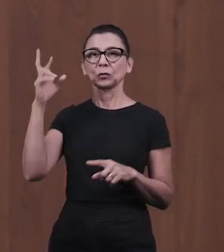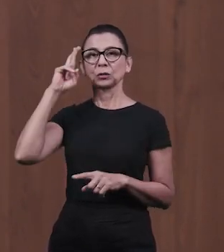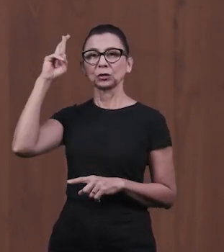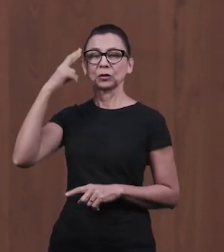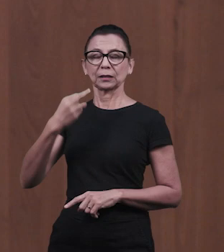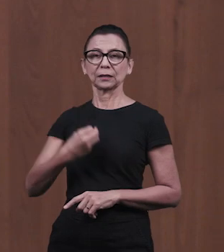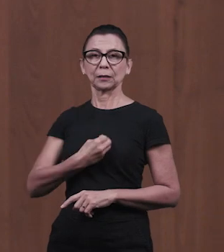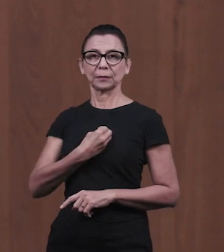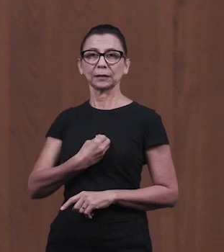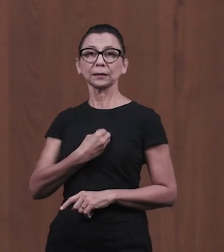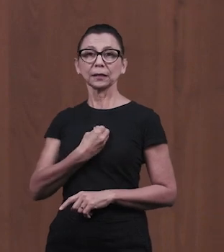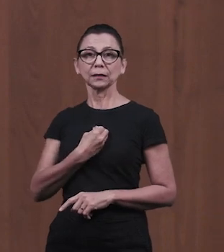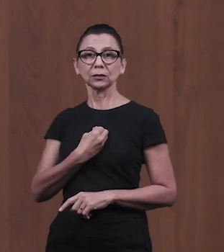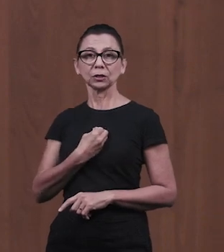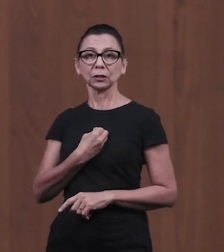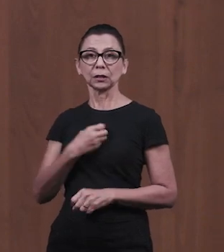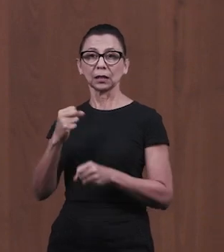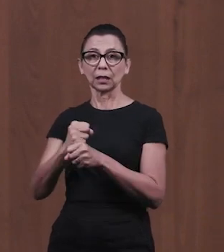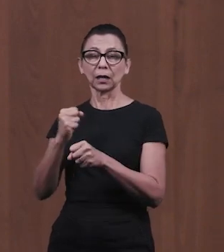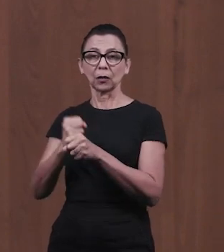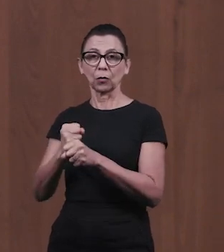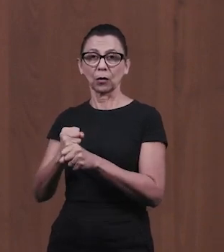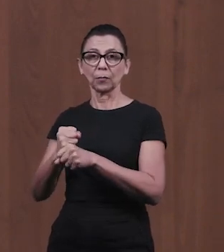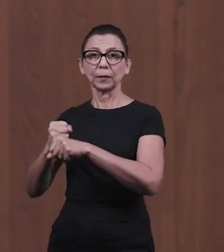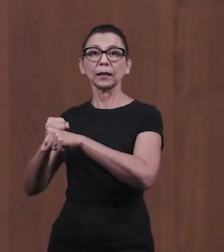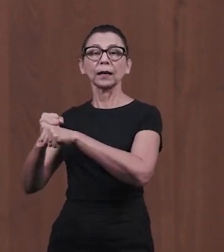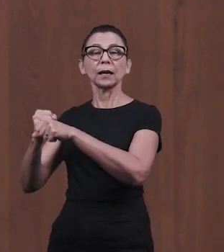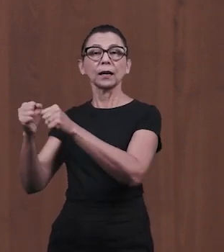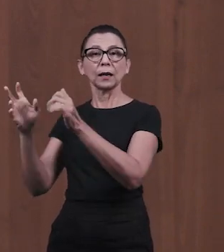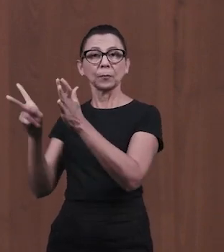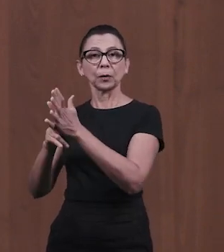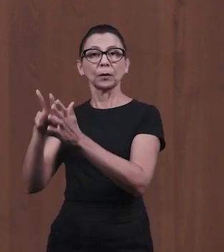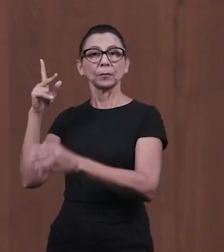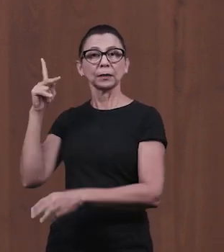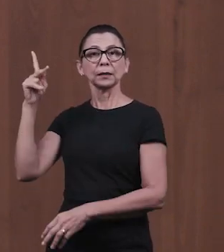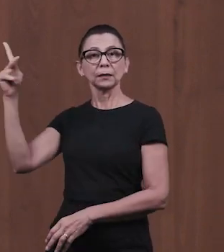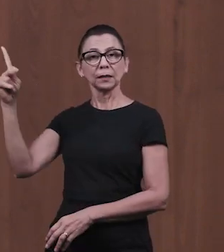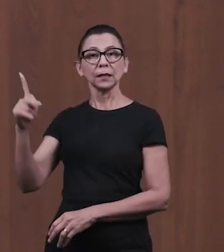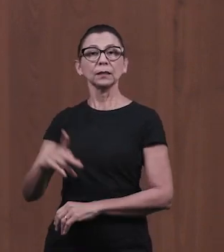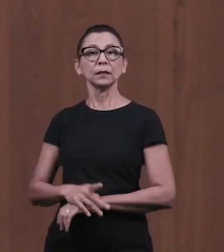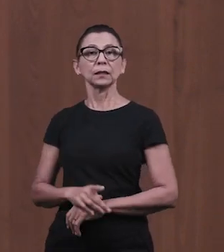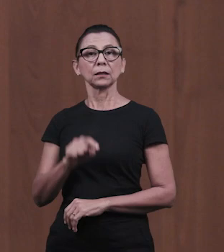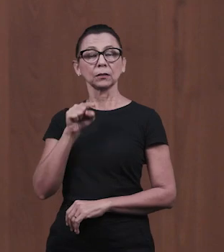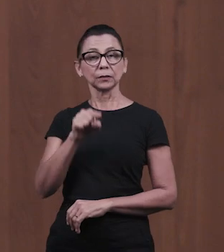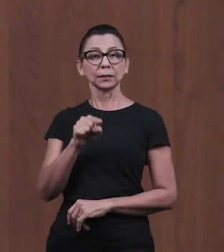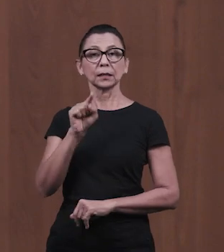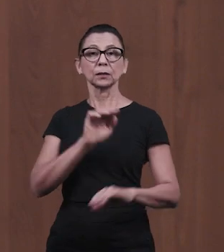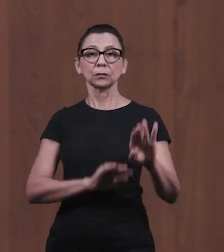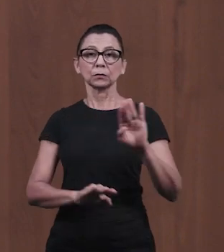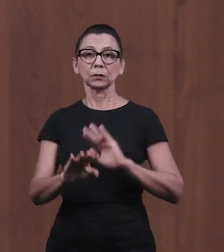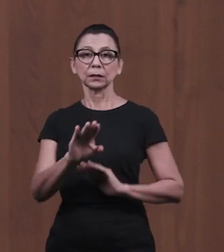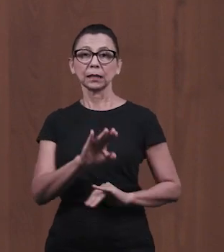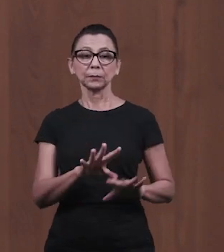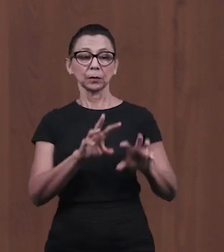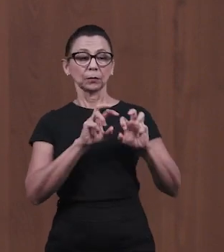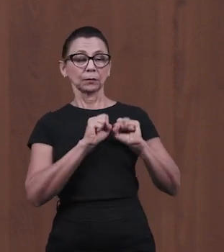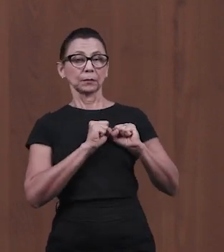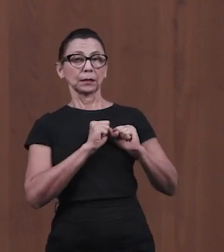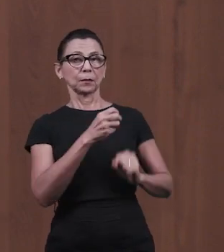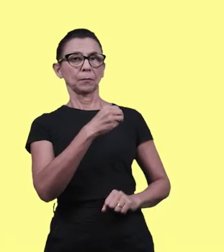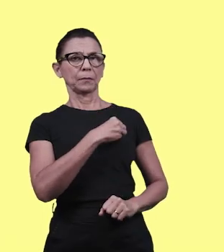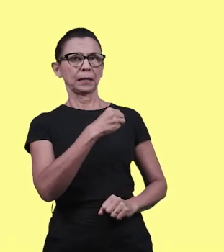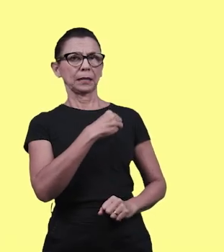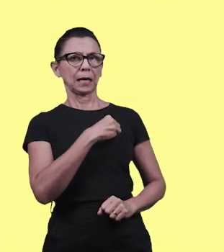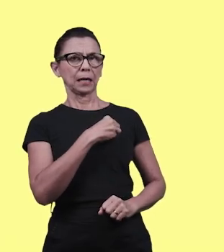кто изучаете Слово Божие, смотрите, чтобы грех, ложь и обман не входили в ваше